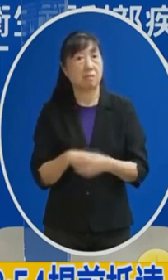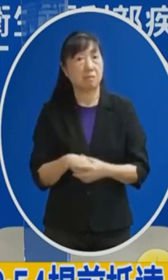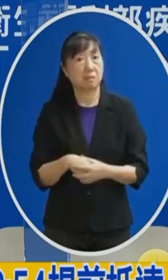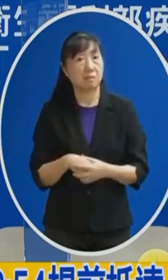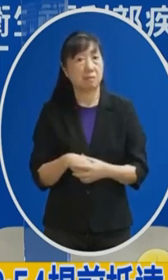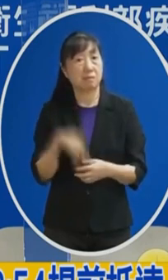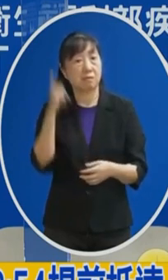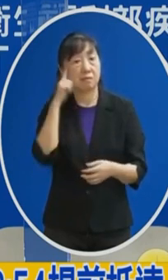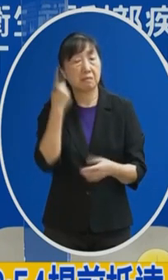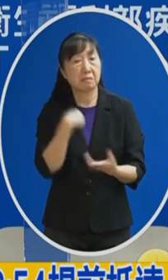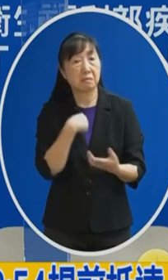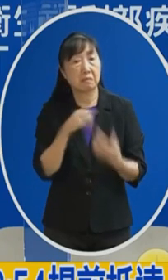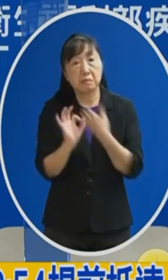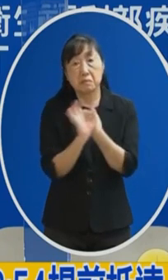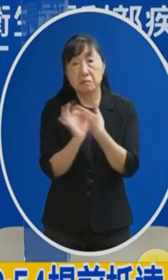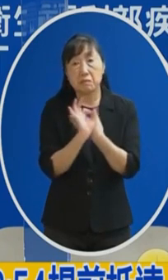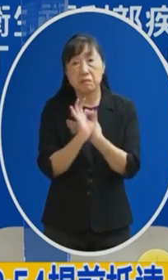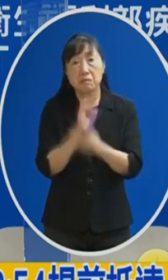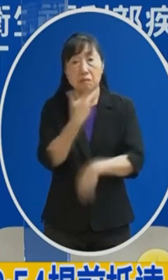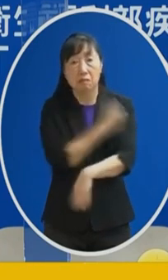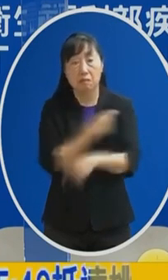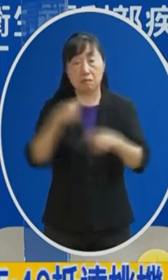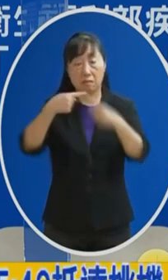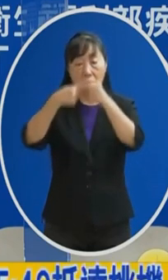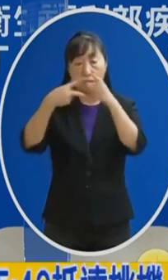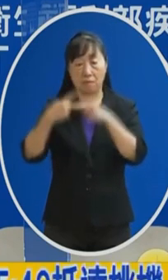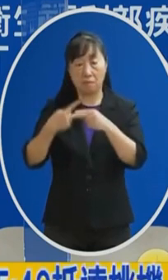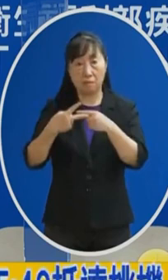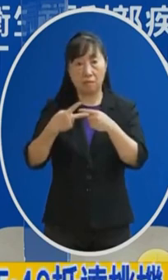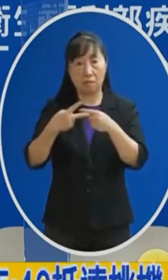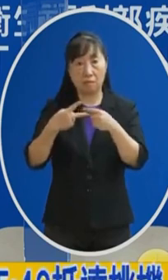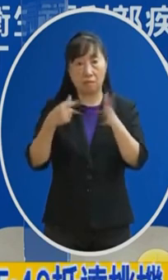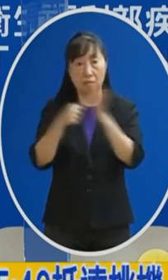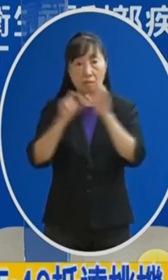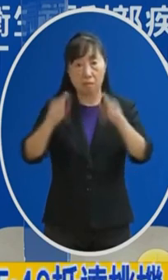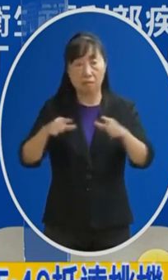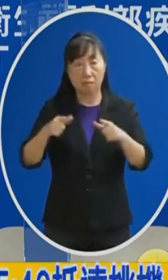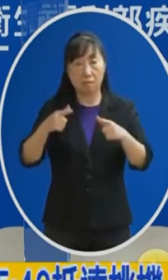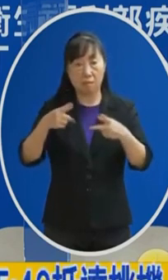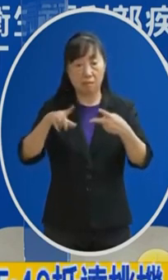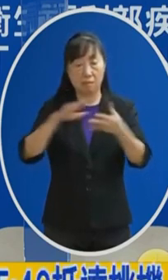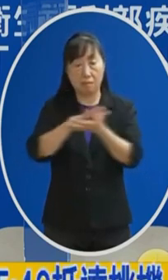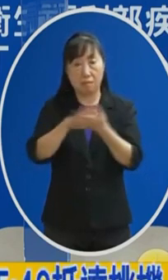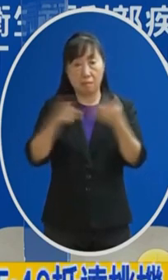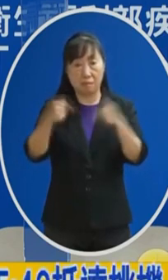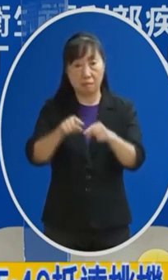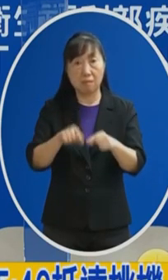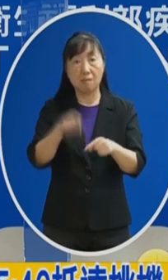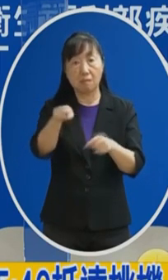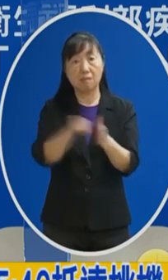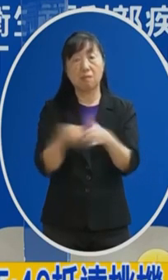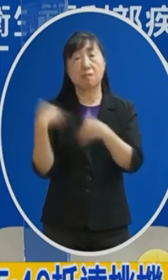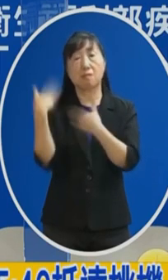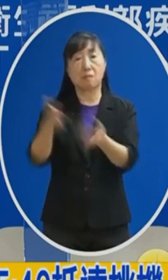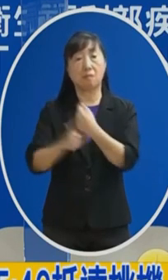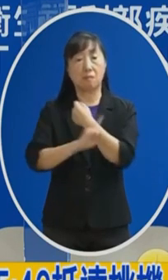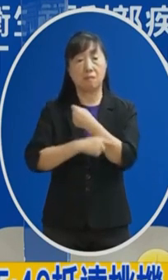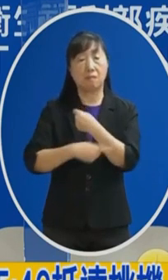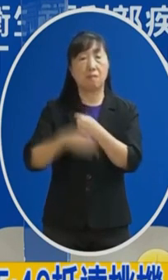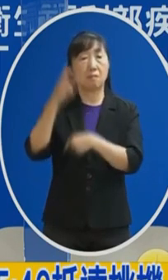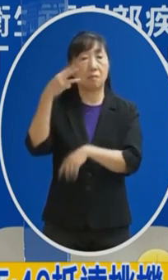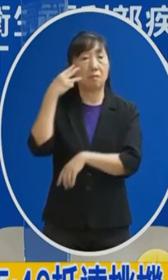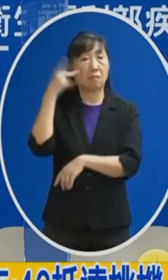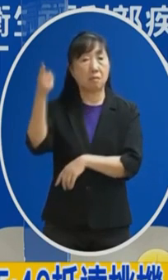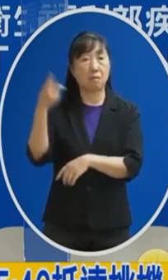进行混打，那个我们会交给指挥中心的法制组下去做研议。那我们也要借这个机